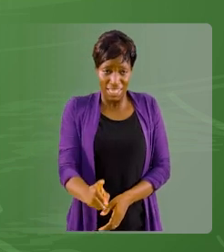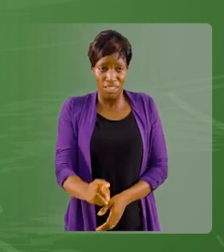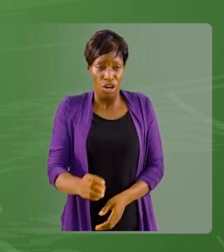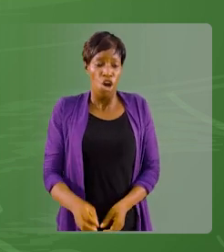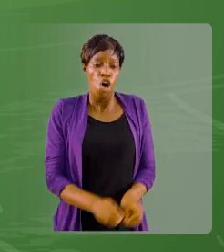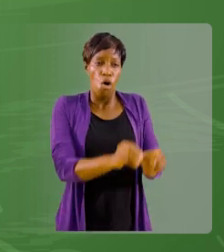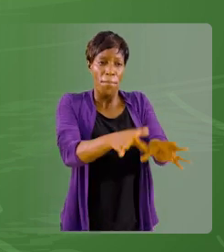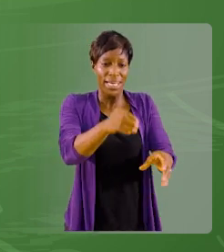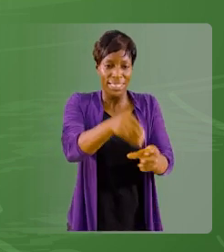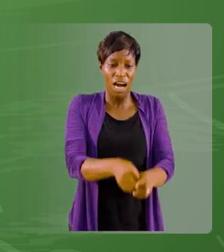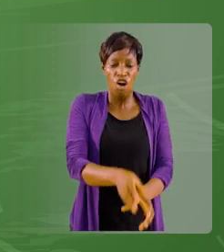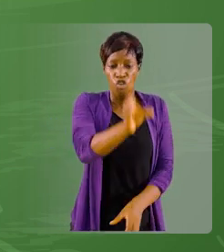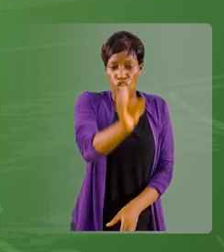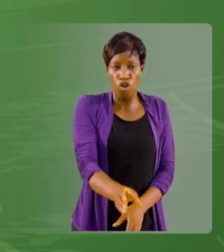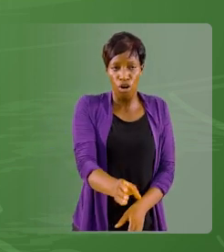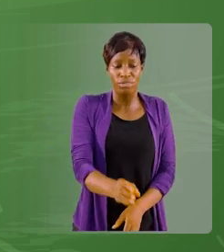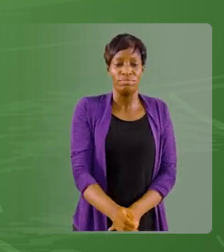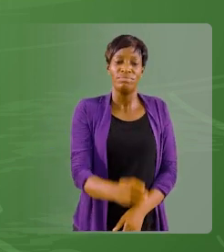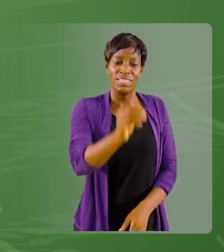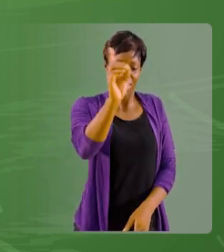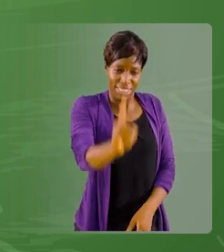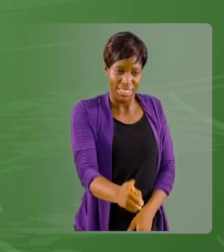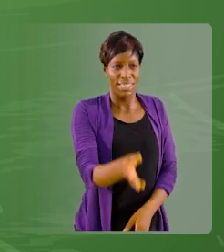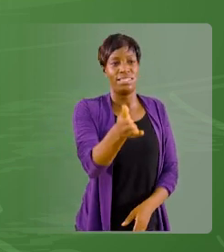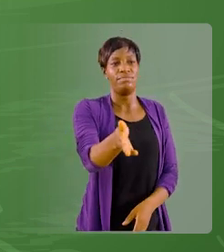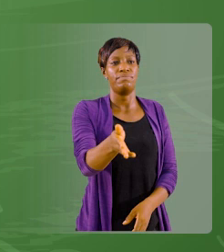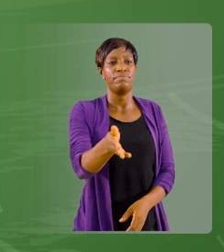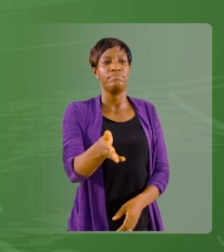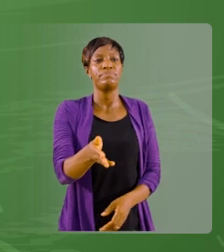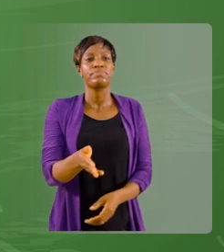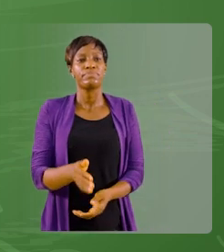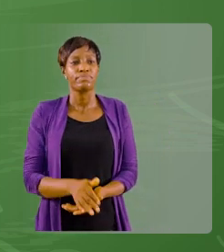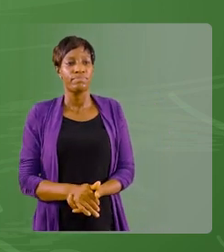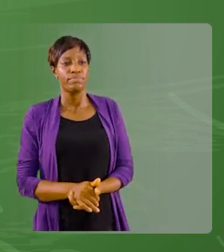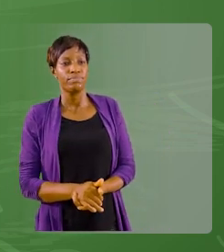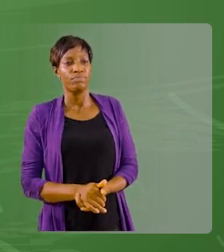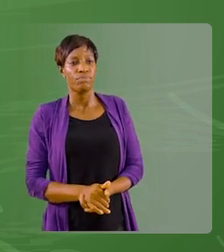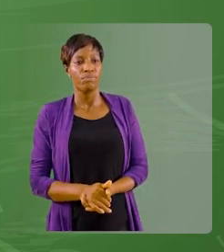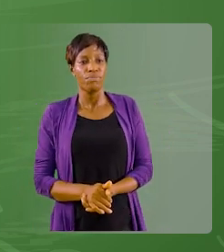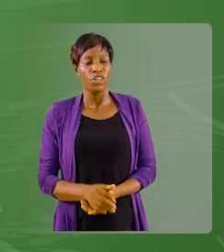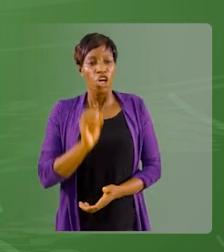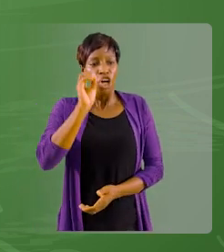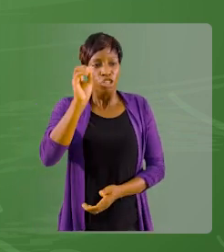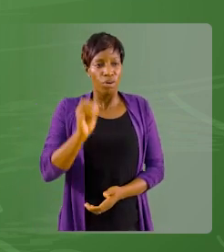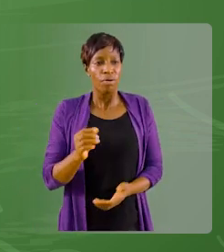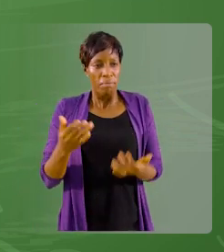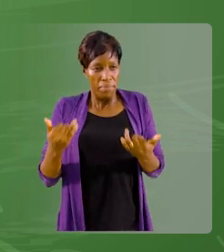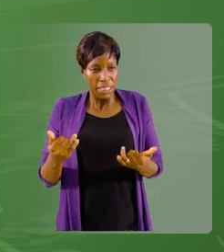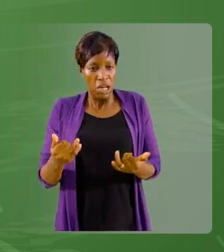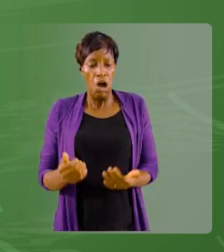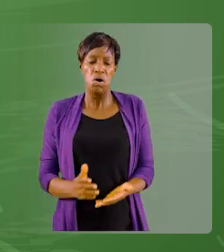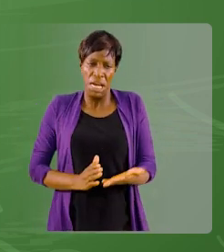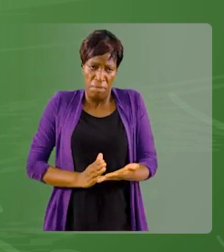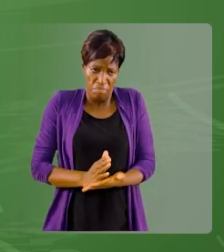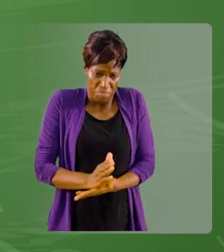mettons le 1 dans le chiffre, dans la colonne des dizaines. Bien. Donc, on a bien mis les 13 mètres dans la